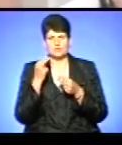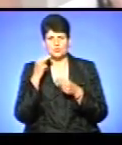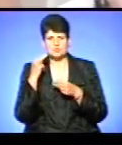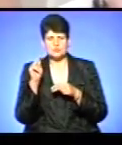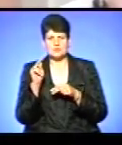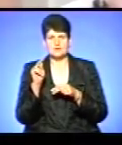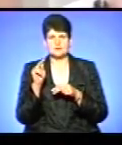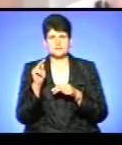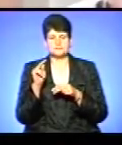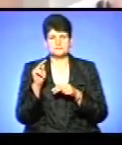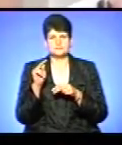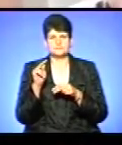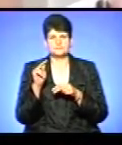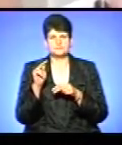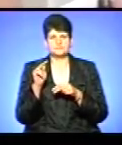удосконалені,